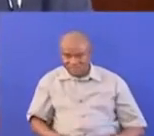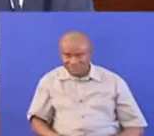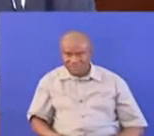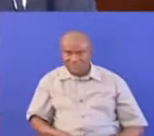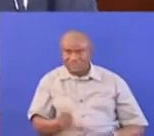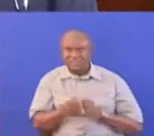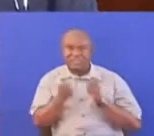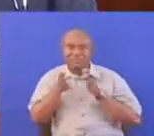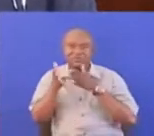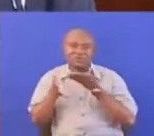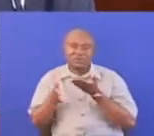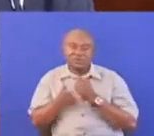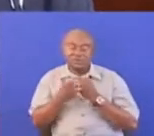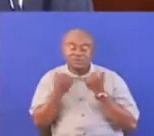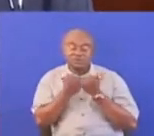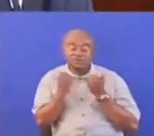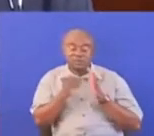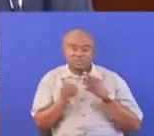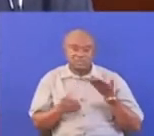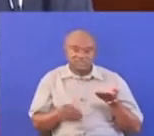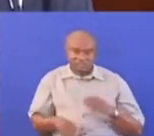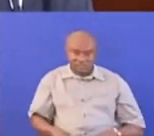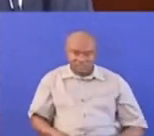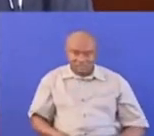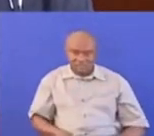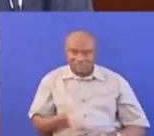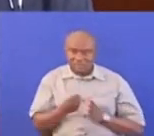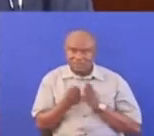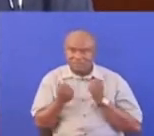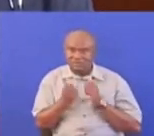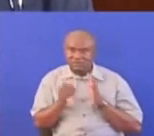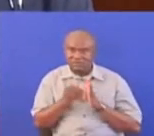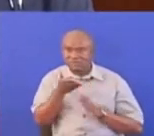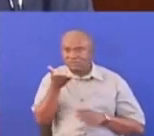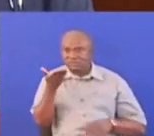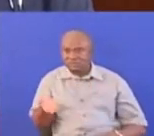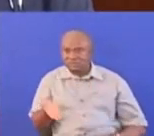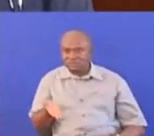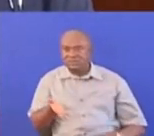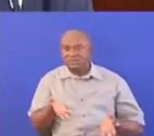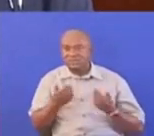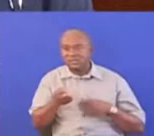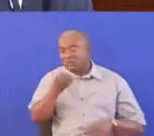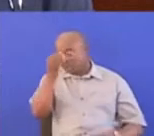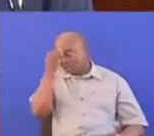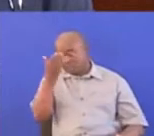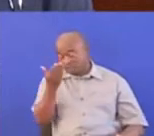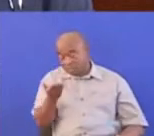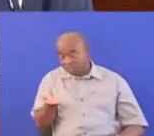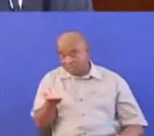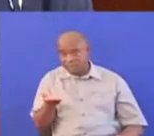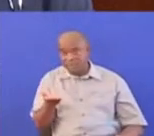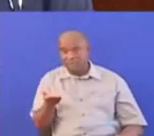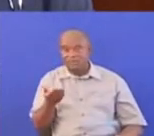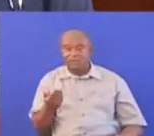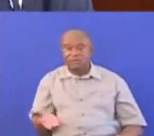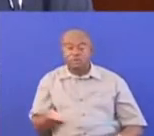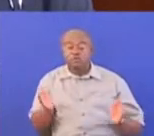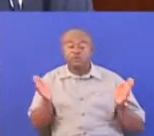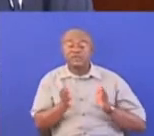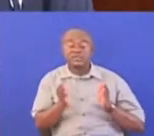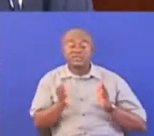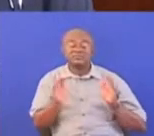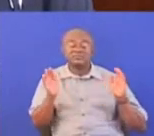sana. Tunatunga sheria. Pamoja na kutunga sheria, wananchi wanahitaji waelimishwe namna ya kuhifadhi mazingira, lakini